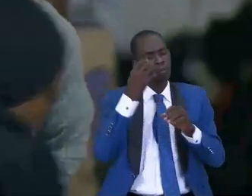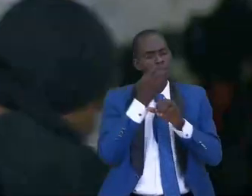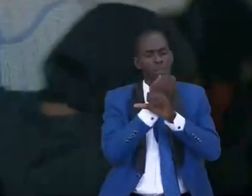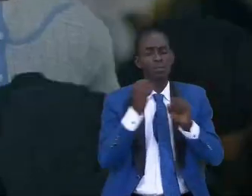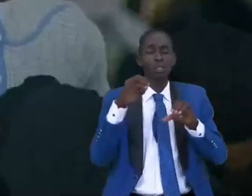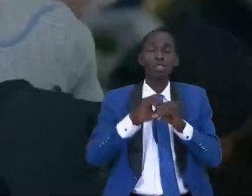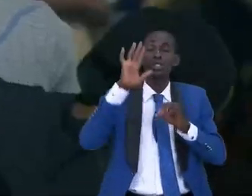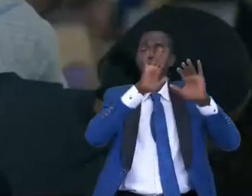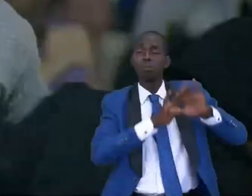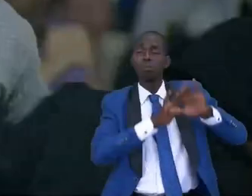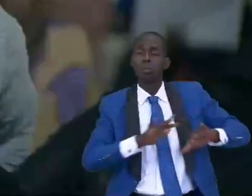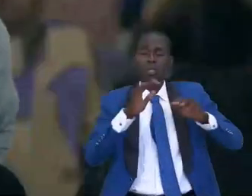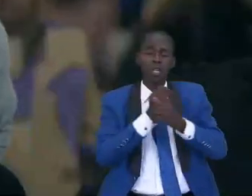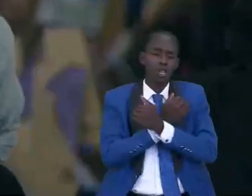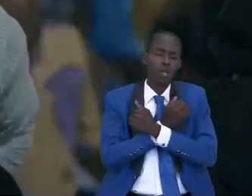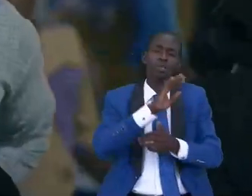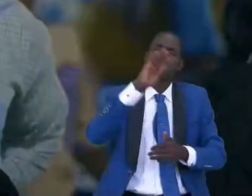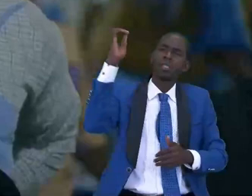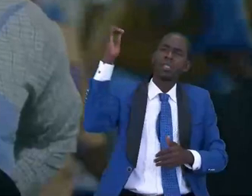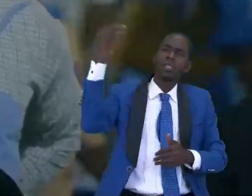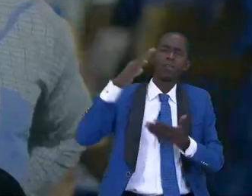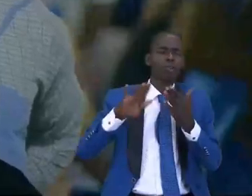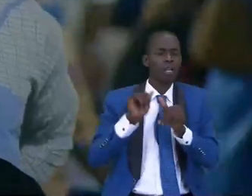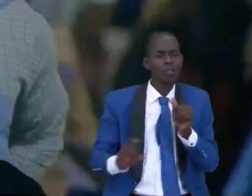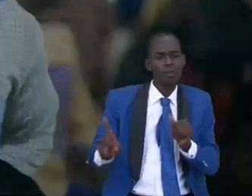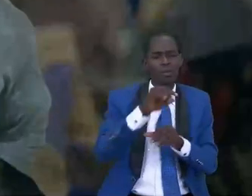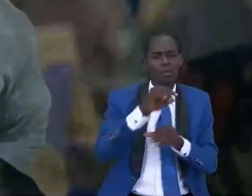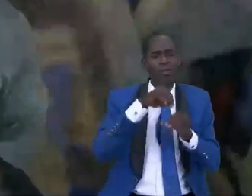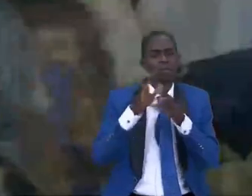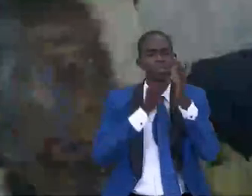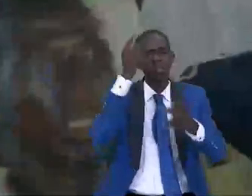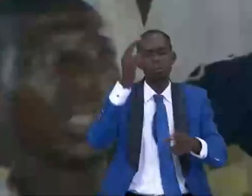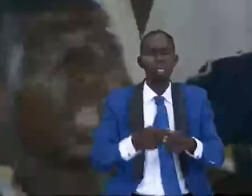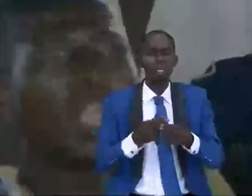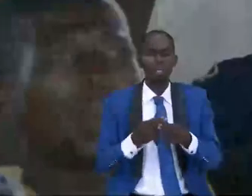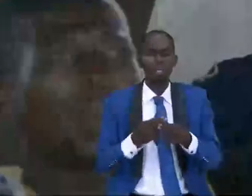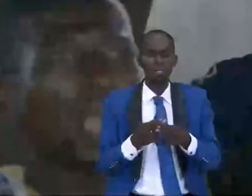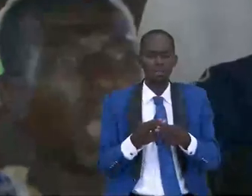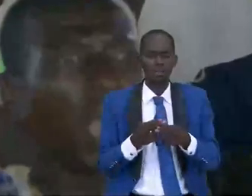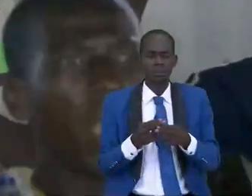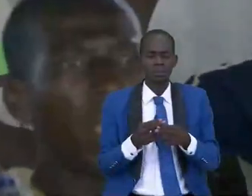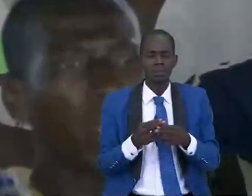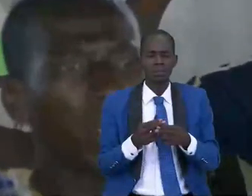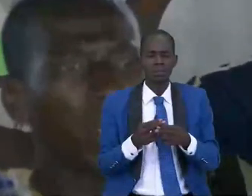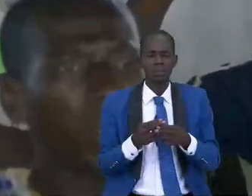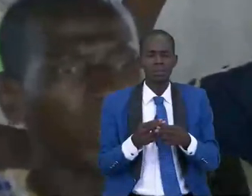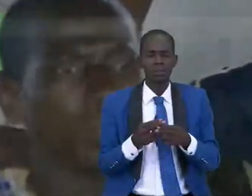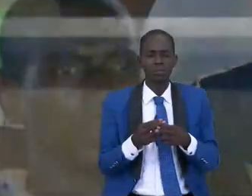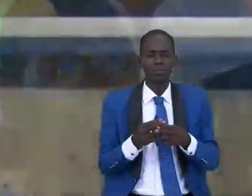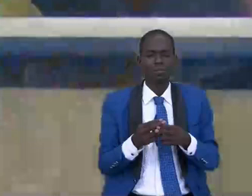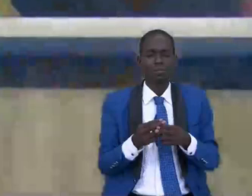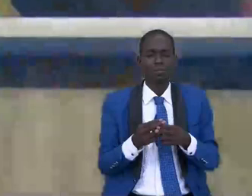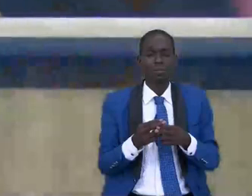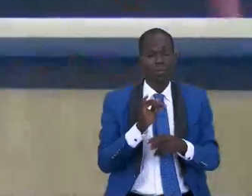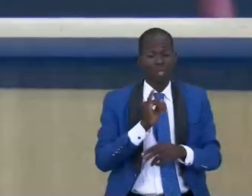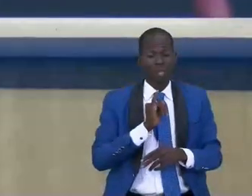Dans ton amour, dans ta miséricorde, dans ta grâce, pardonne à tout le monde au nom de Jésus-Christ. Je